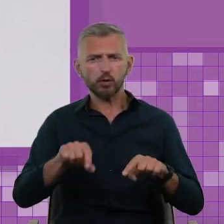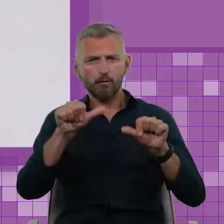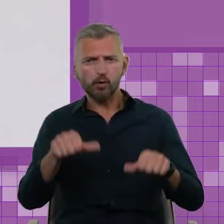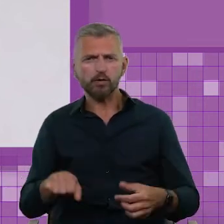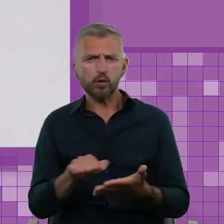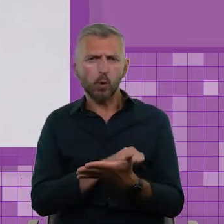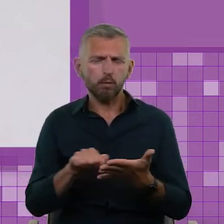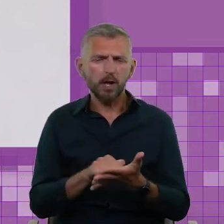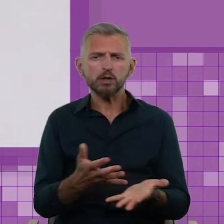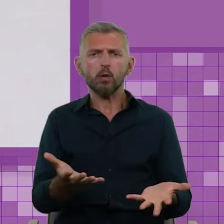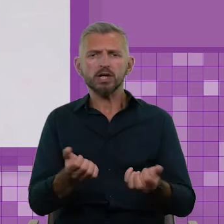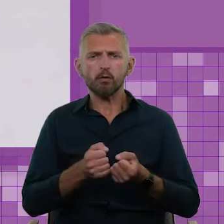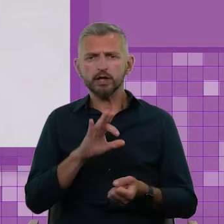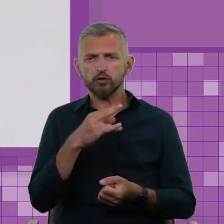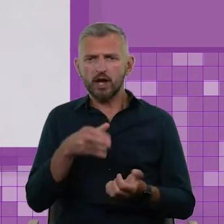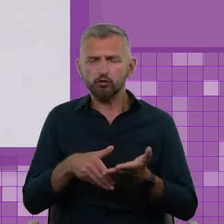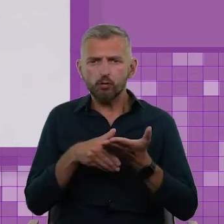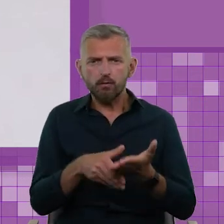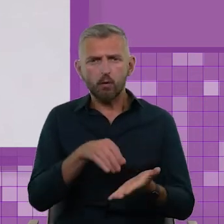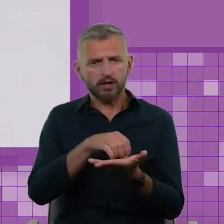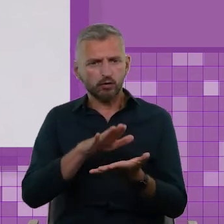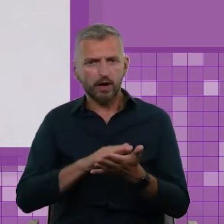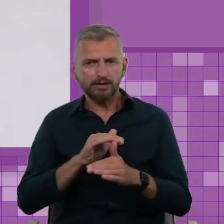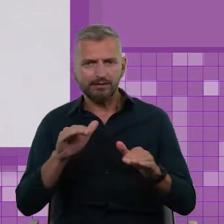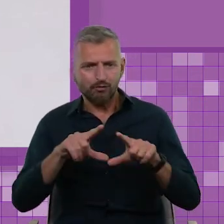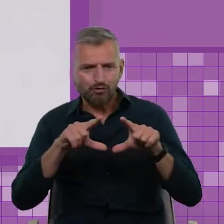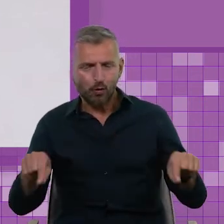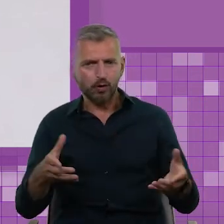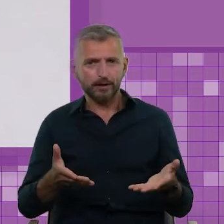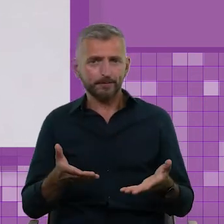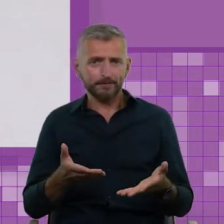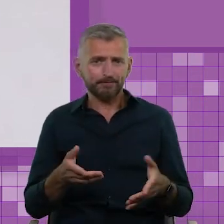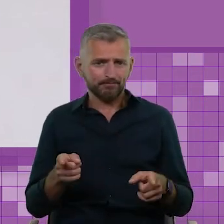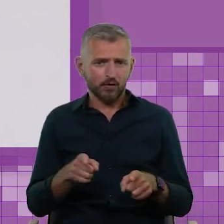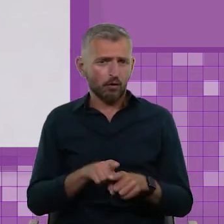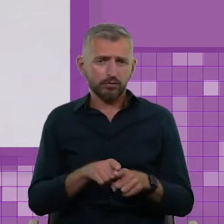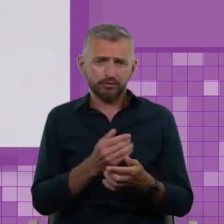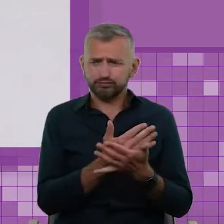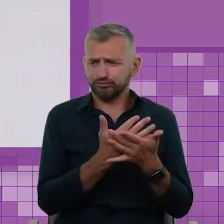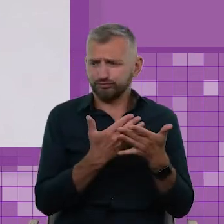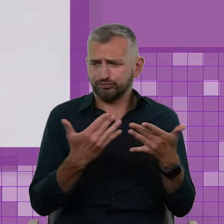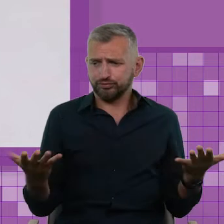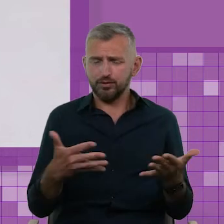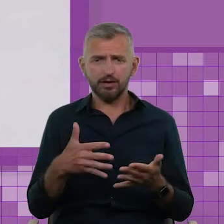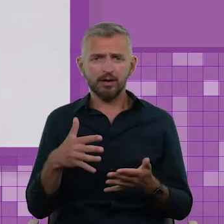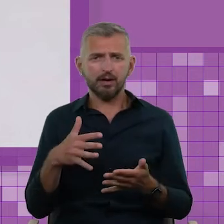документи, отримувати соціальну допомогу, реєструвати дітей до школи. Ну, тобто такий цілий комплекс, тобто те, що проходить біженець, ми